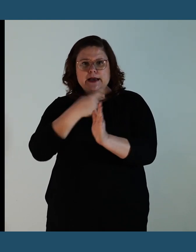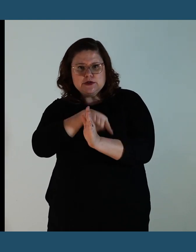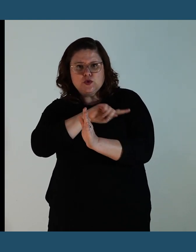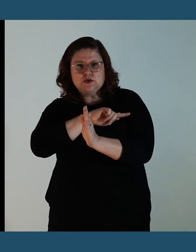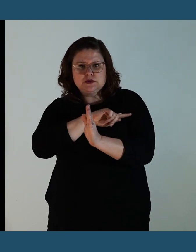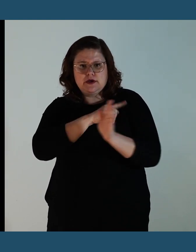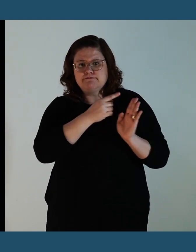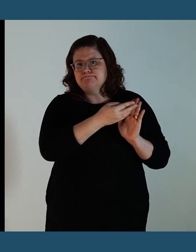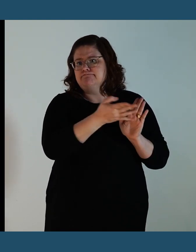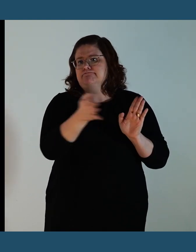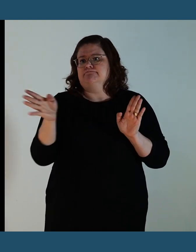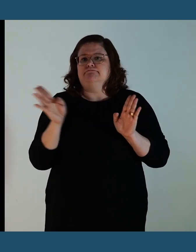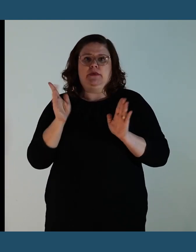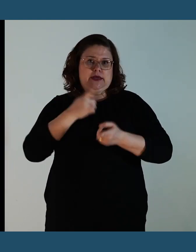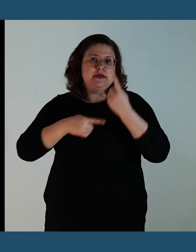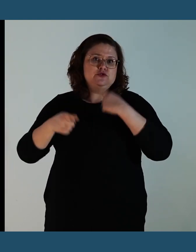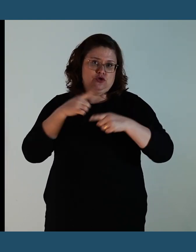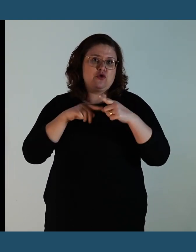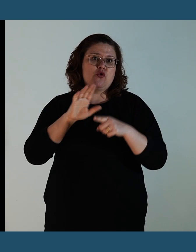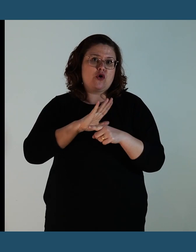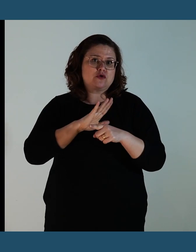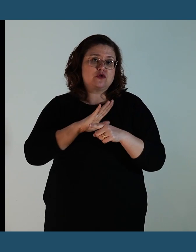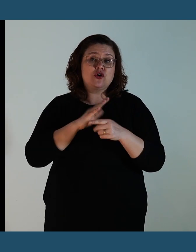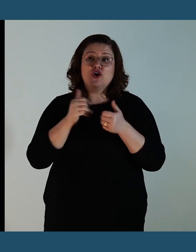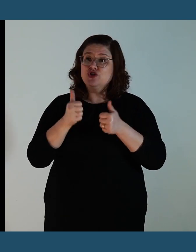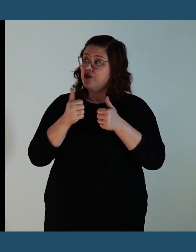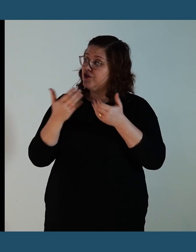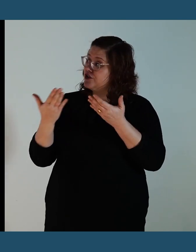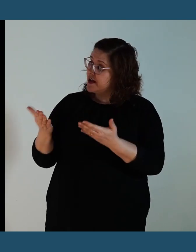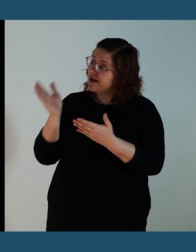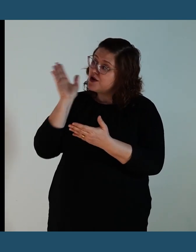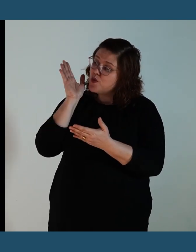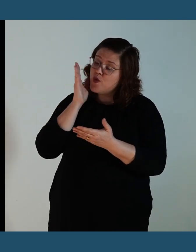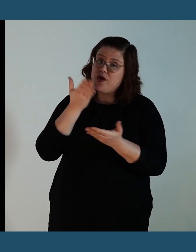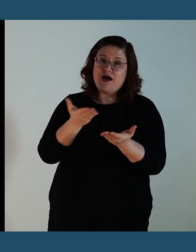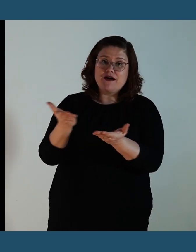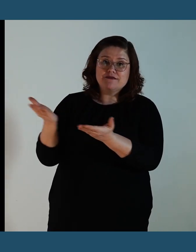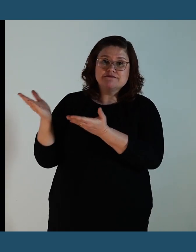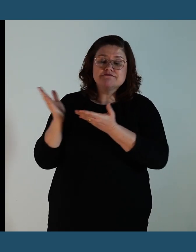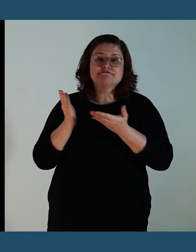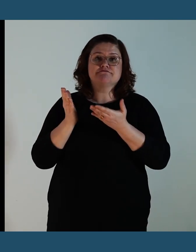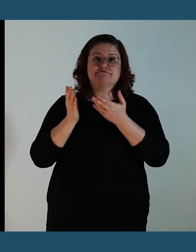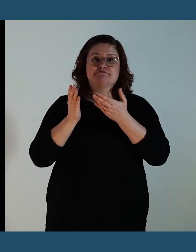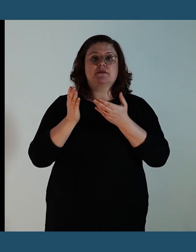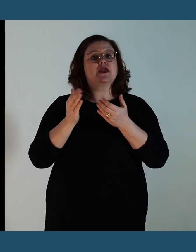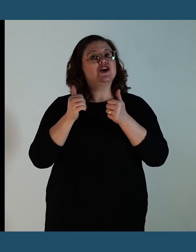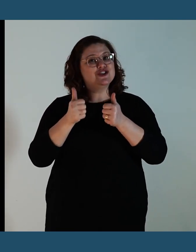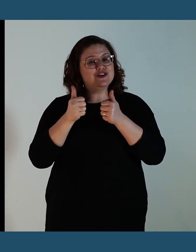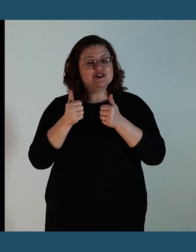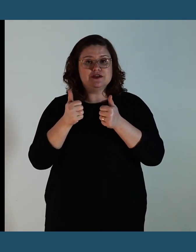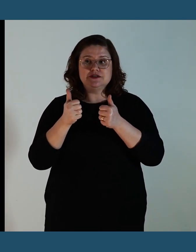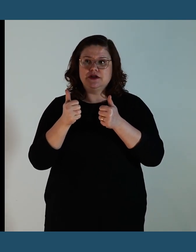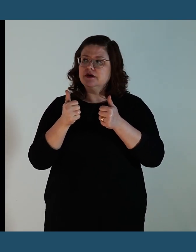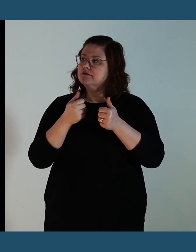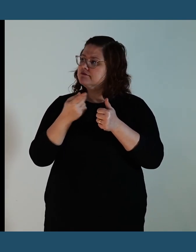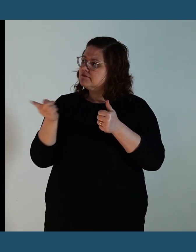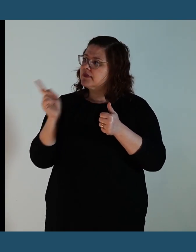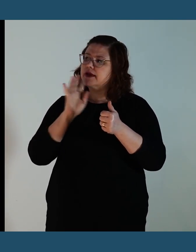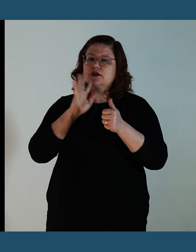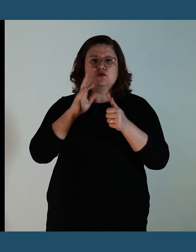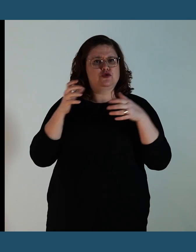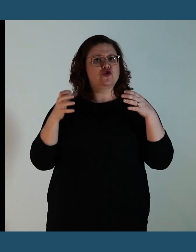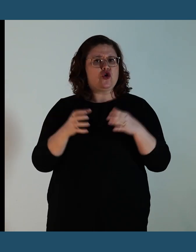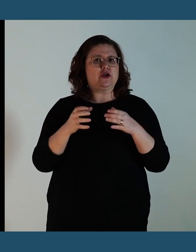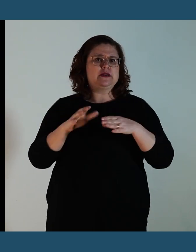resursseista. Näistä kaikista toivomme kuulevamme teiltä, hyvät panelistit tänään, toivottavasti myös aika konkreettisella